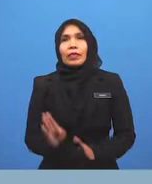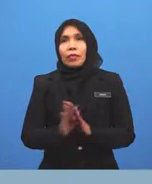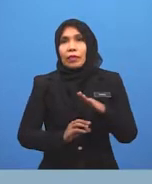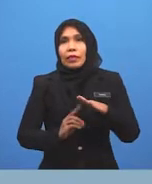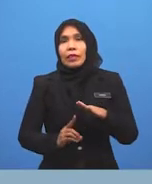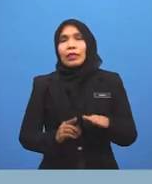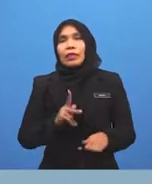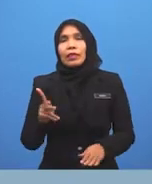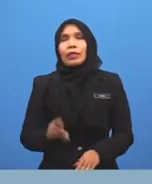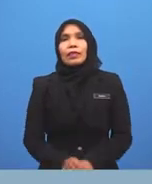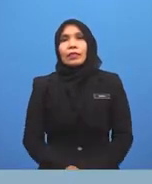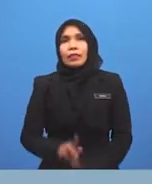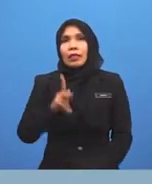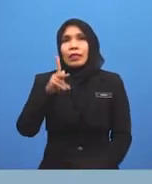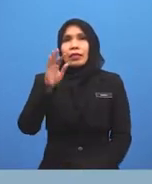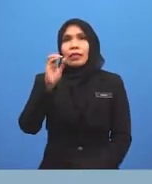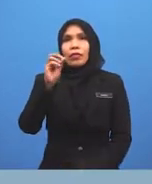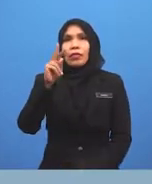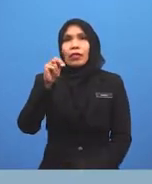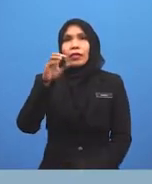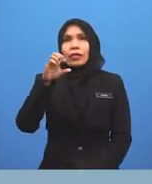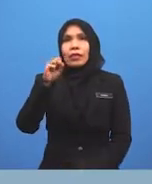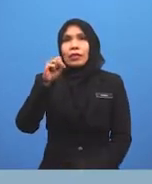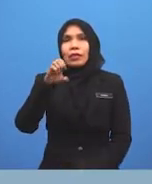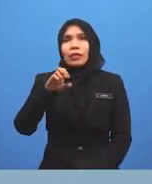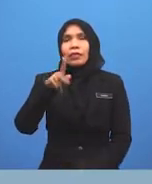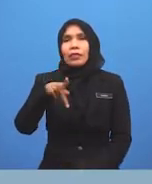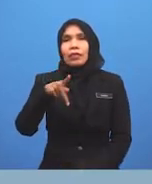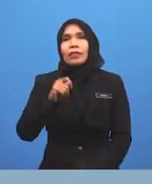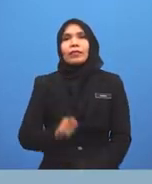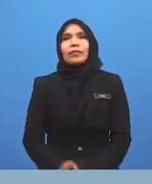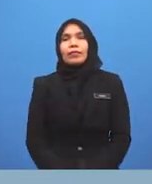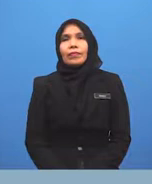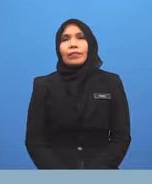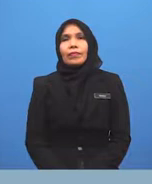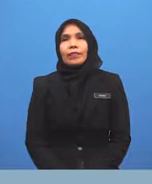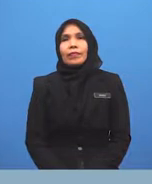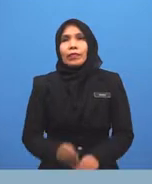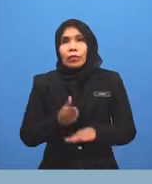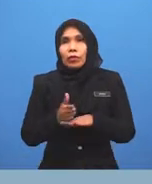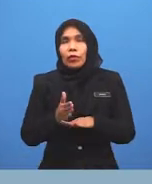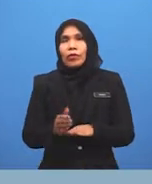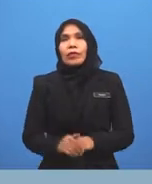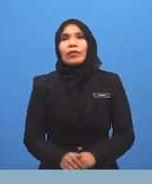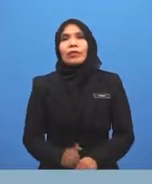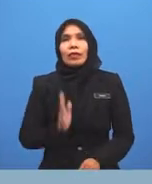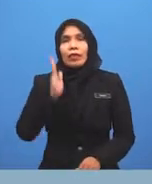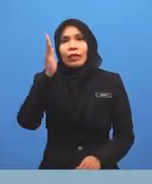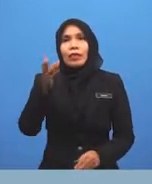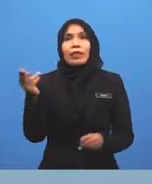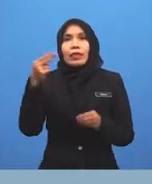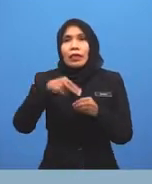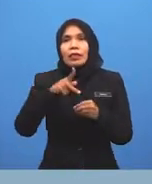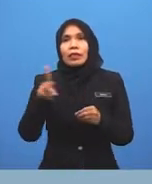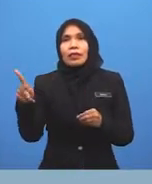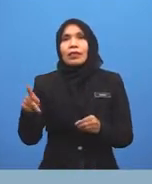Berdasarkan konsep aruhan elektromagnet yang telah kamu pelajari, pemotongan flux magnet akan menghasilkan daya